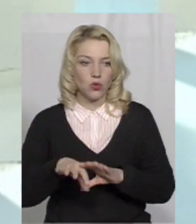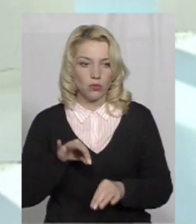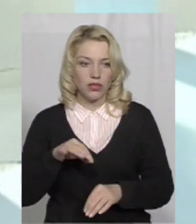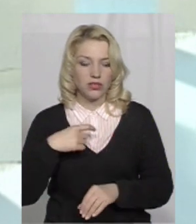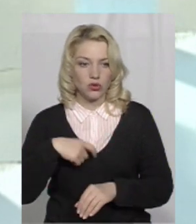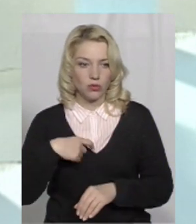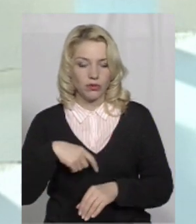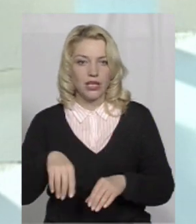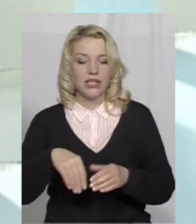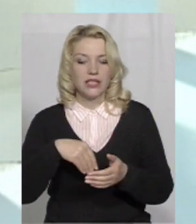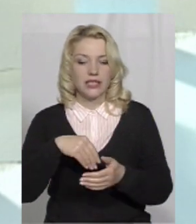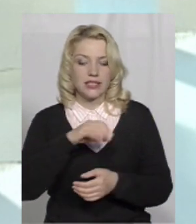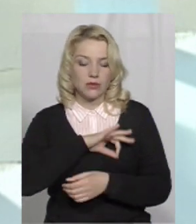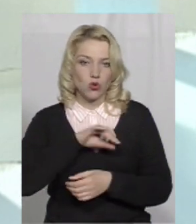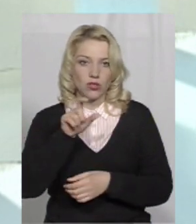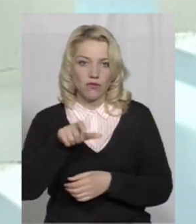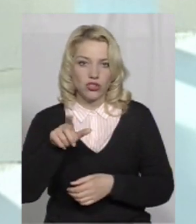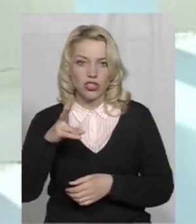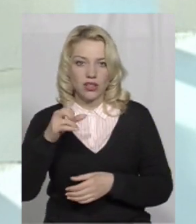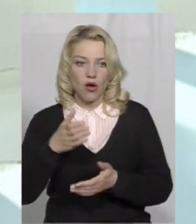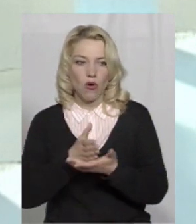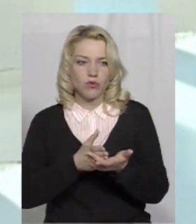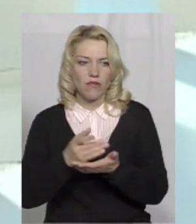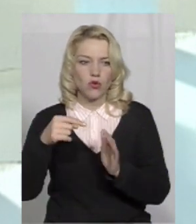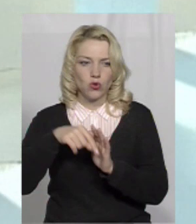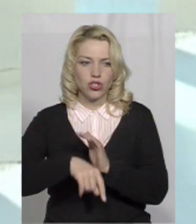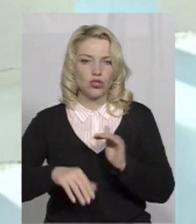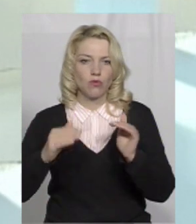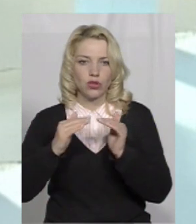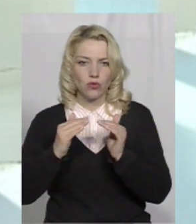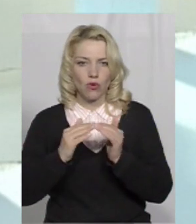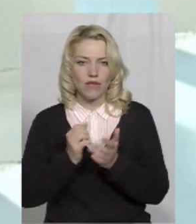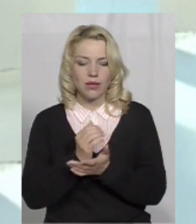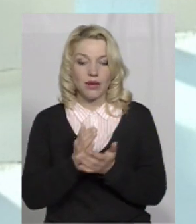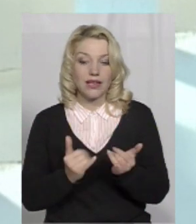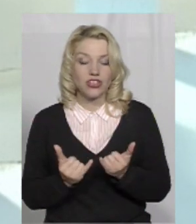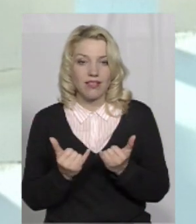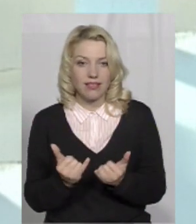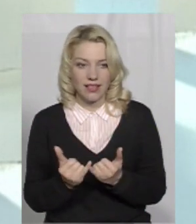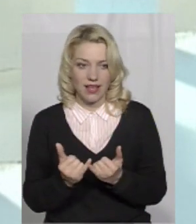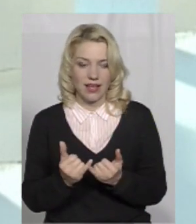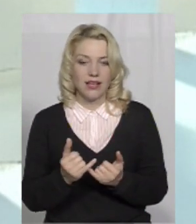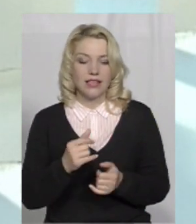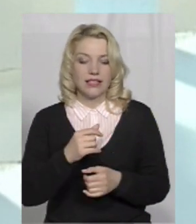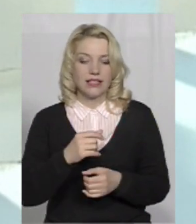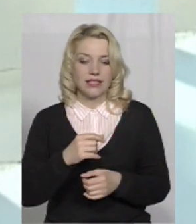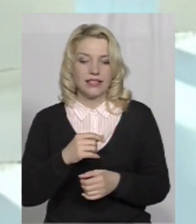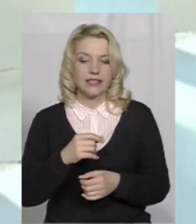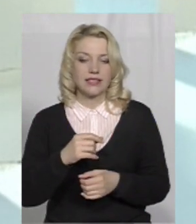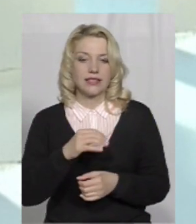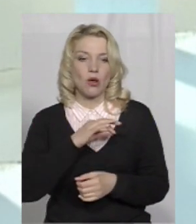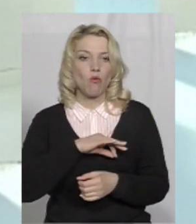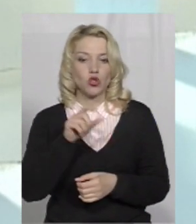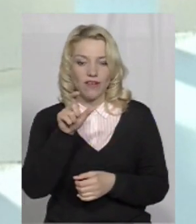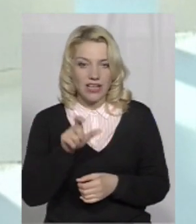собі споживачі для обслуговування внутрішньобудинкових мереж, вони для споживача навіть дуже вигідні, тому що